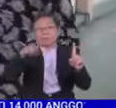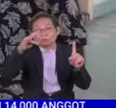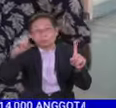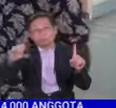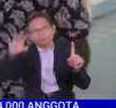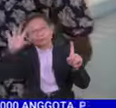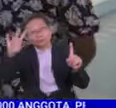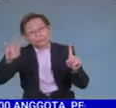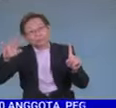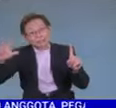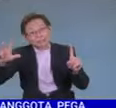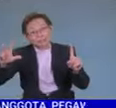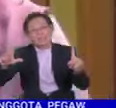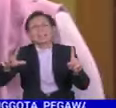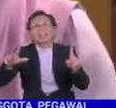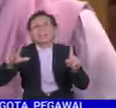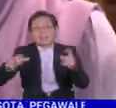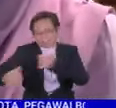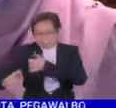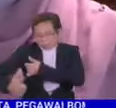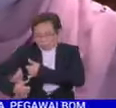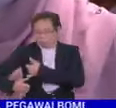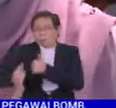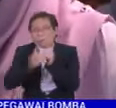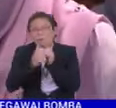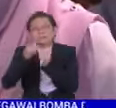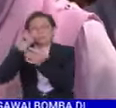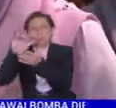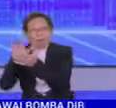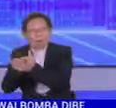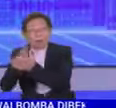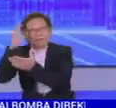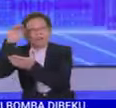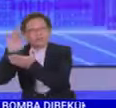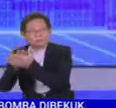146,737 anggota ATM bersama pasangan.